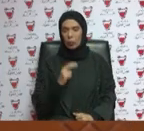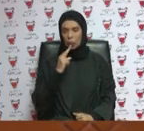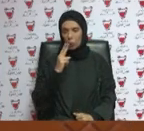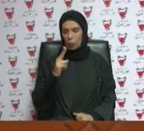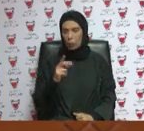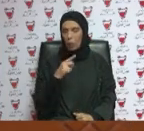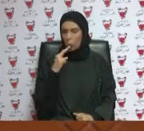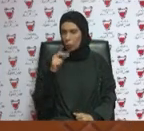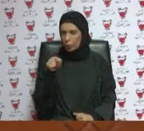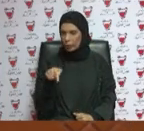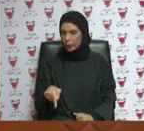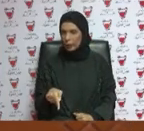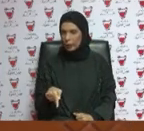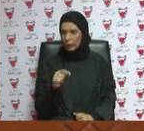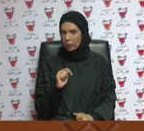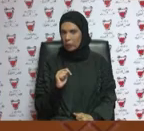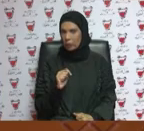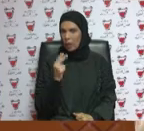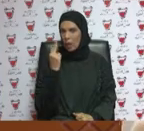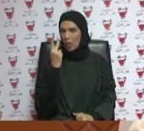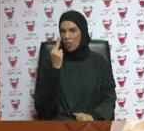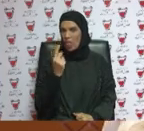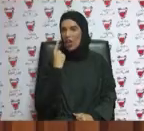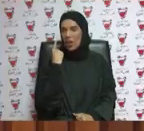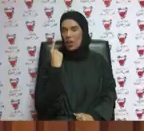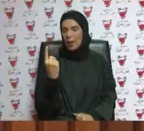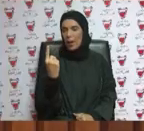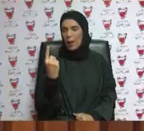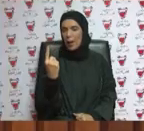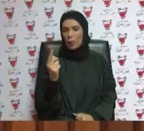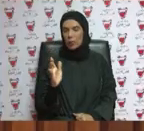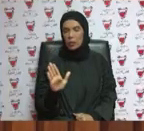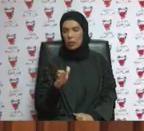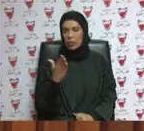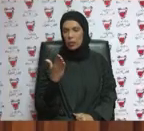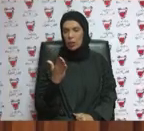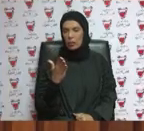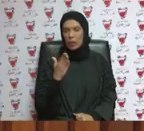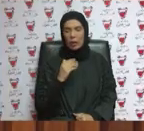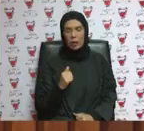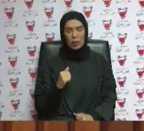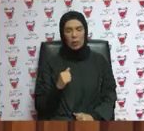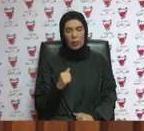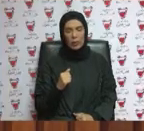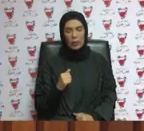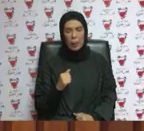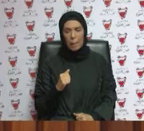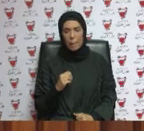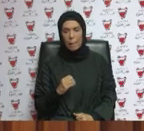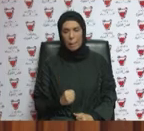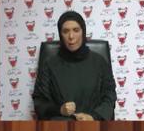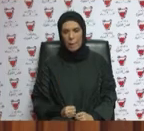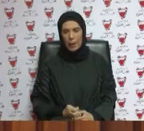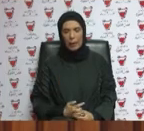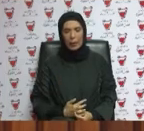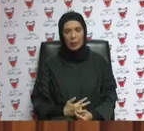أنبه إلى نقطتين مهمتين. أولا، كيف سيكون الصرف كما قال الأخ